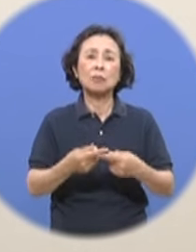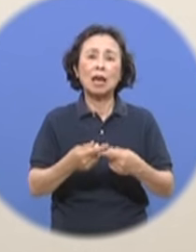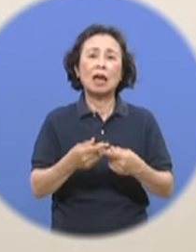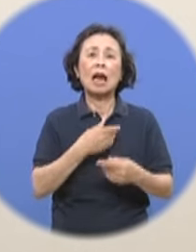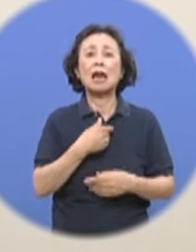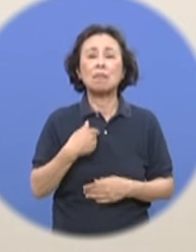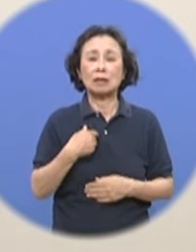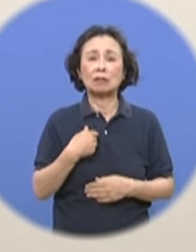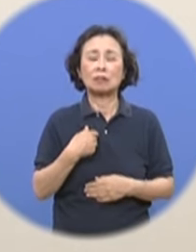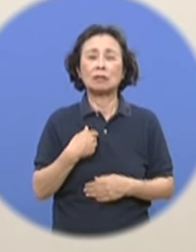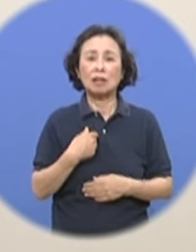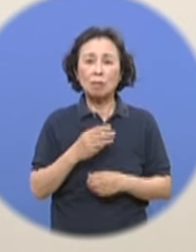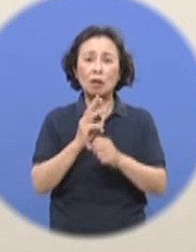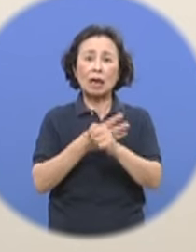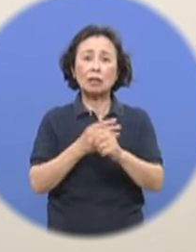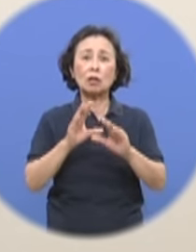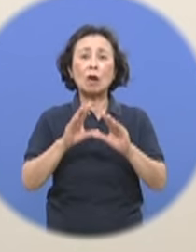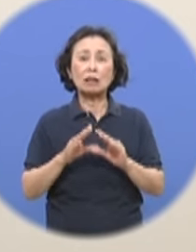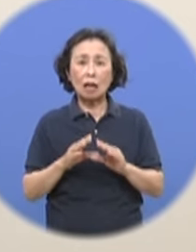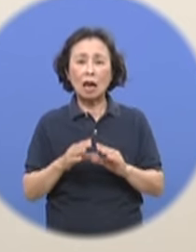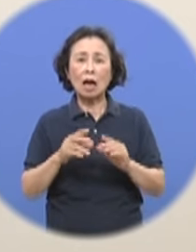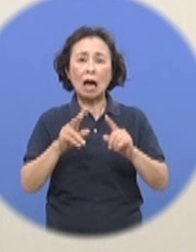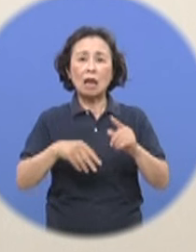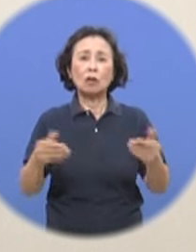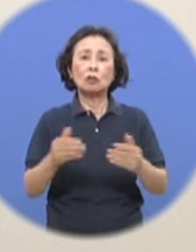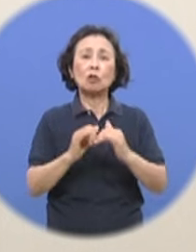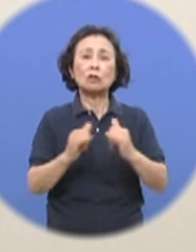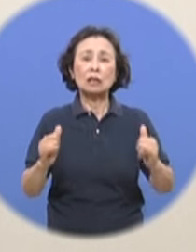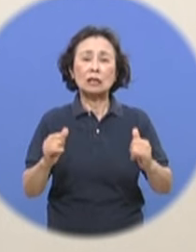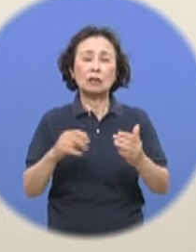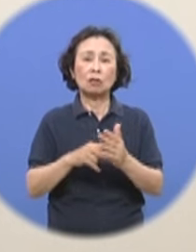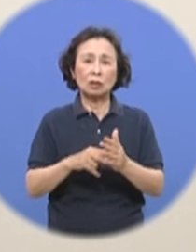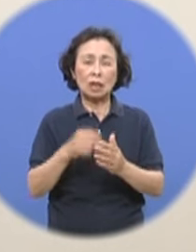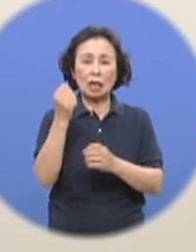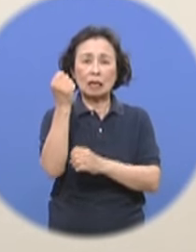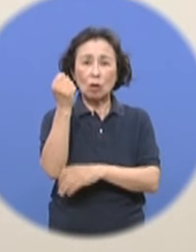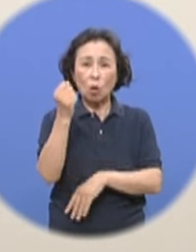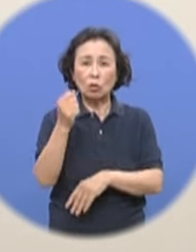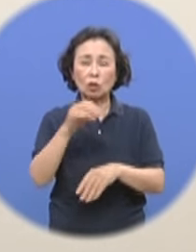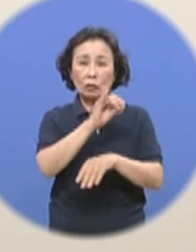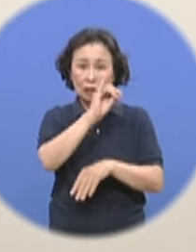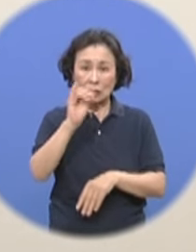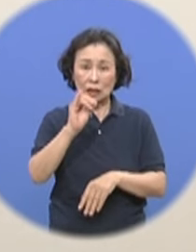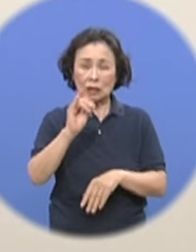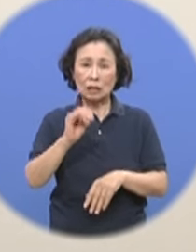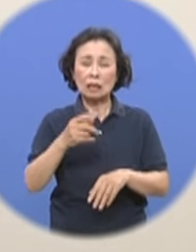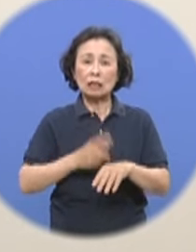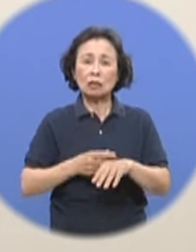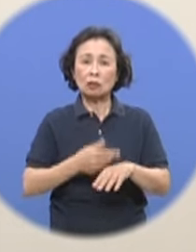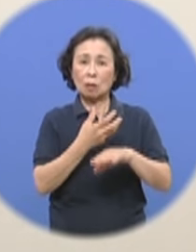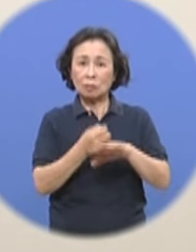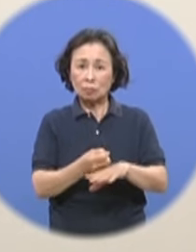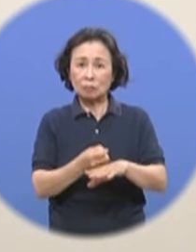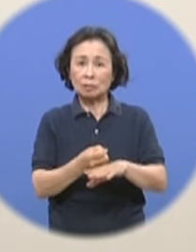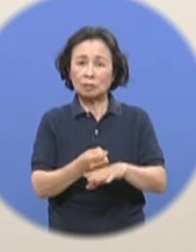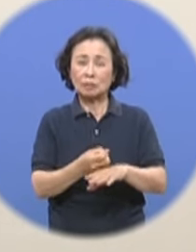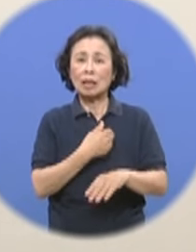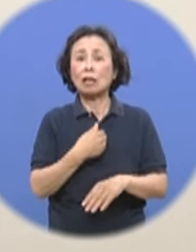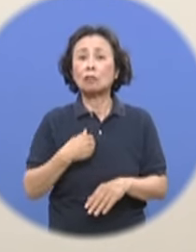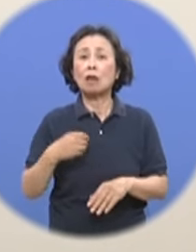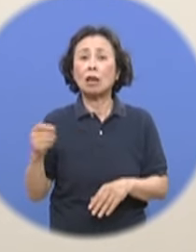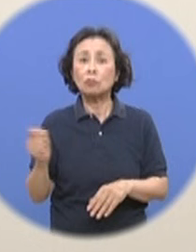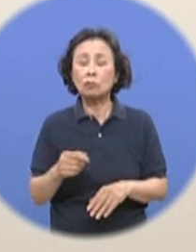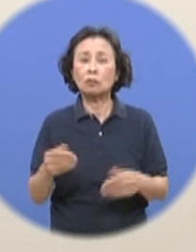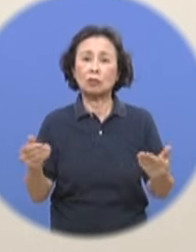ると介護職員として基本となる知識や技術を身につけられるので、即戦力として自信を持